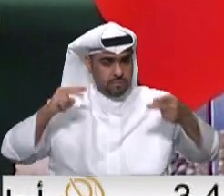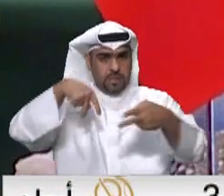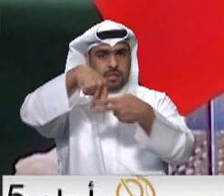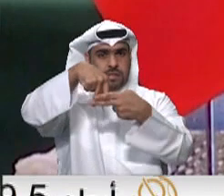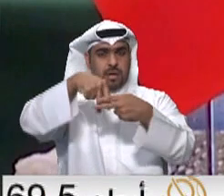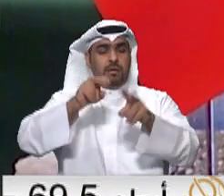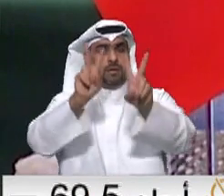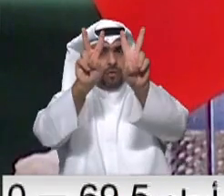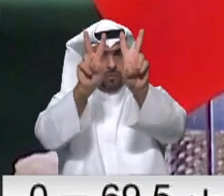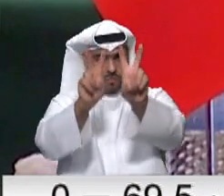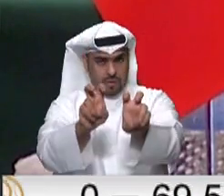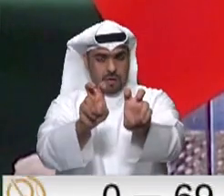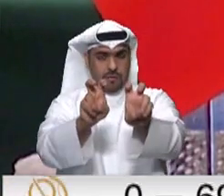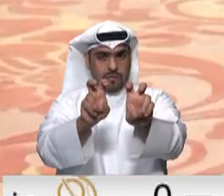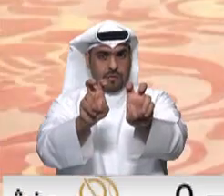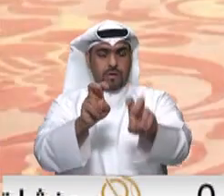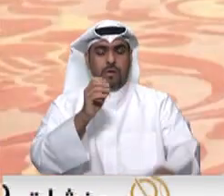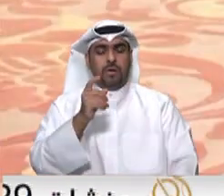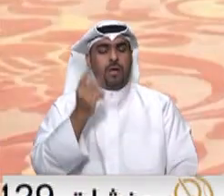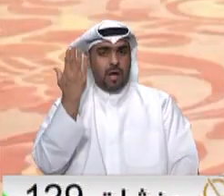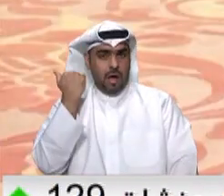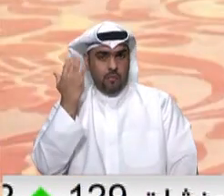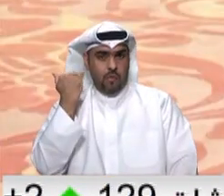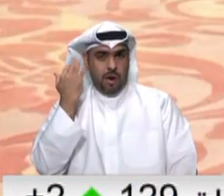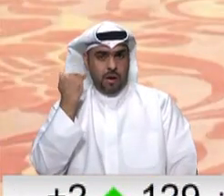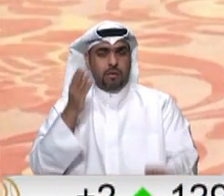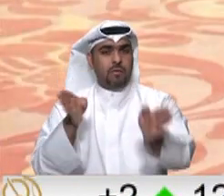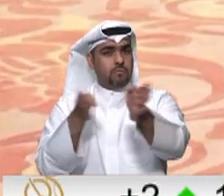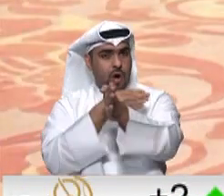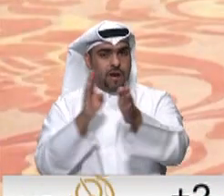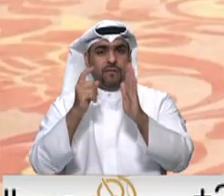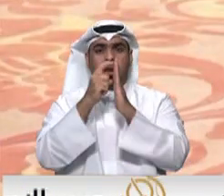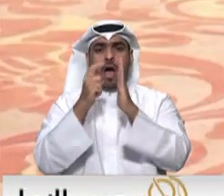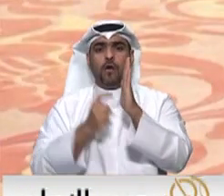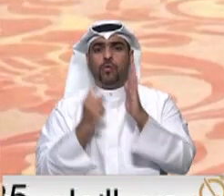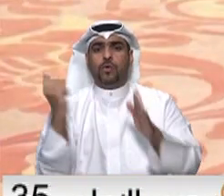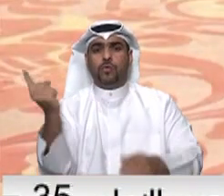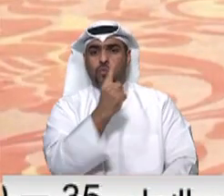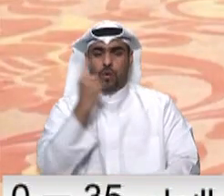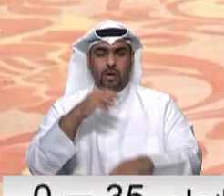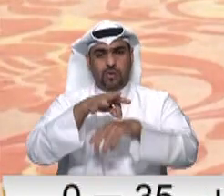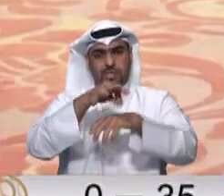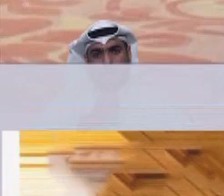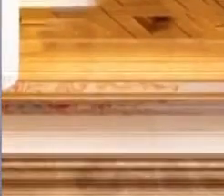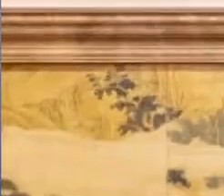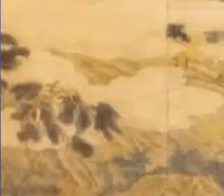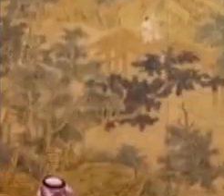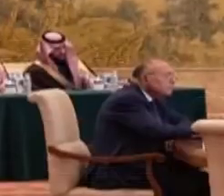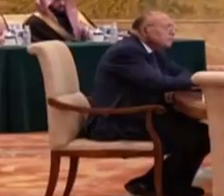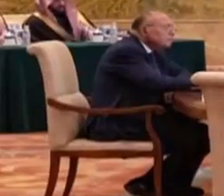الاحتلال الإسرائيلي ومخالفتها المتكررة للقانون الدولي والقانون الإنساني.